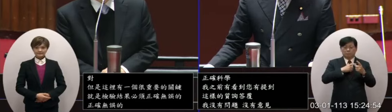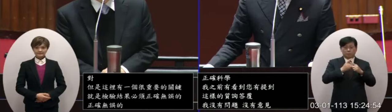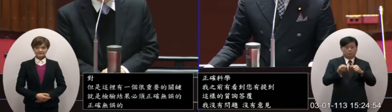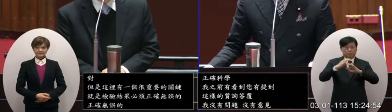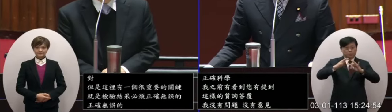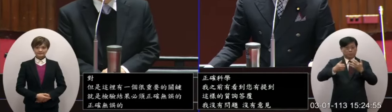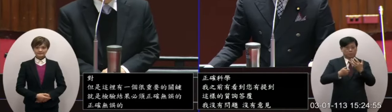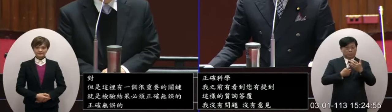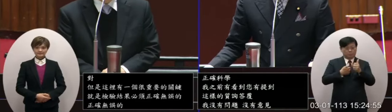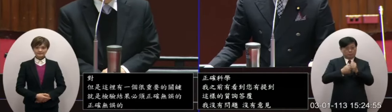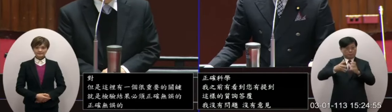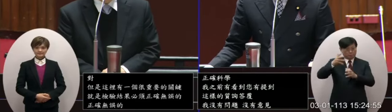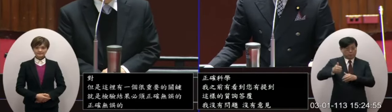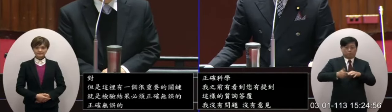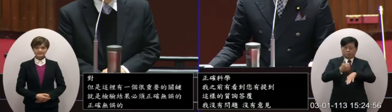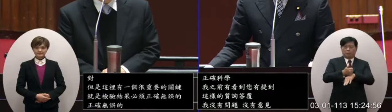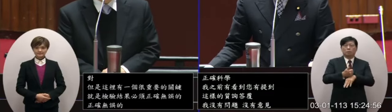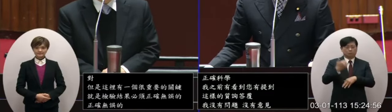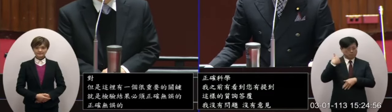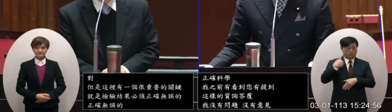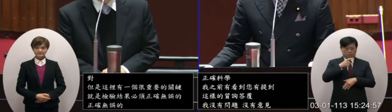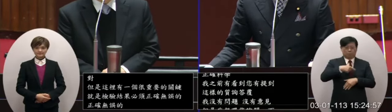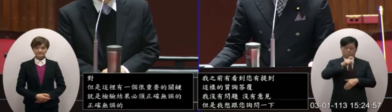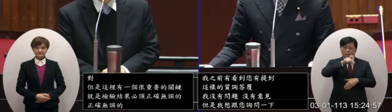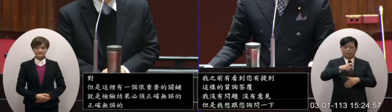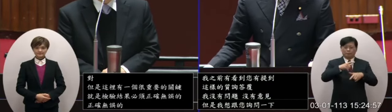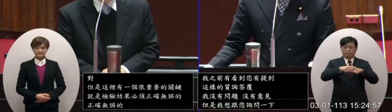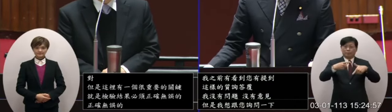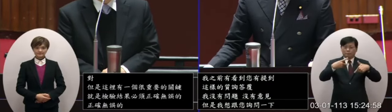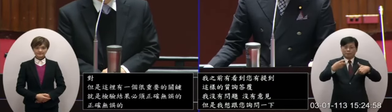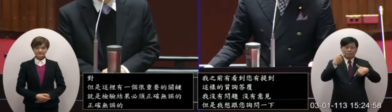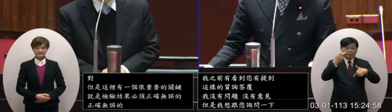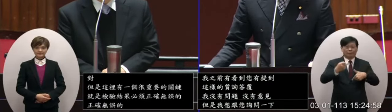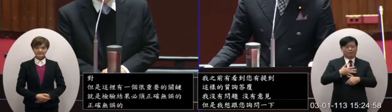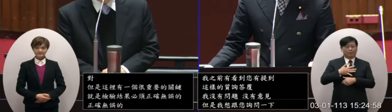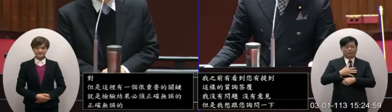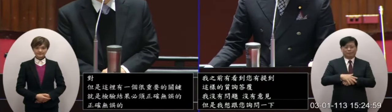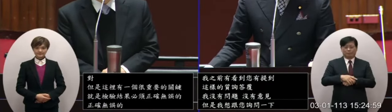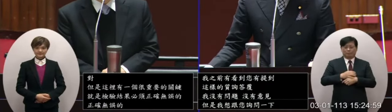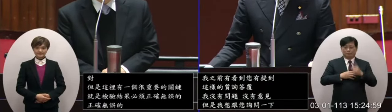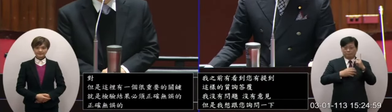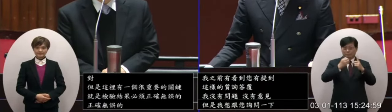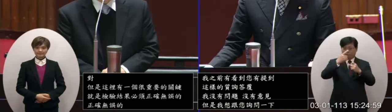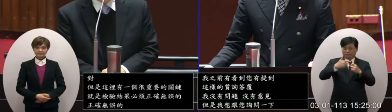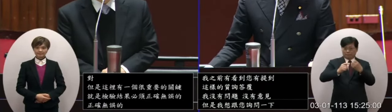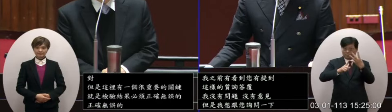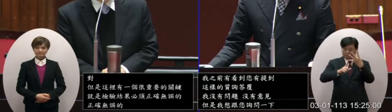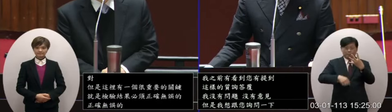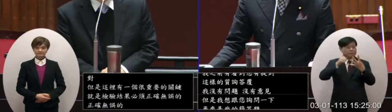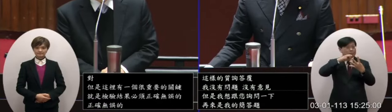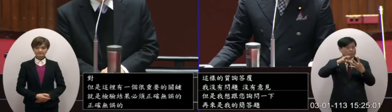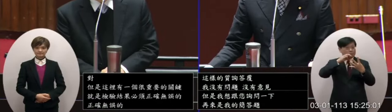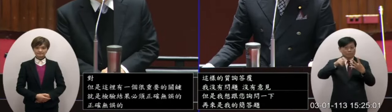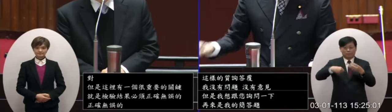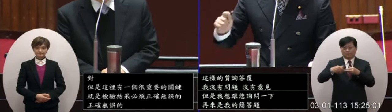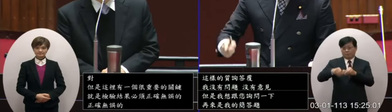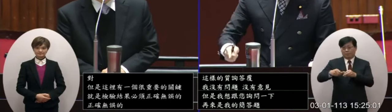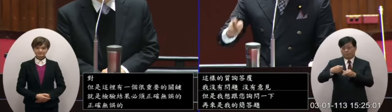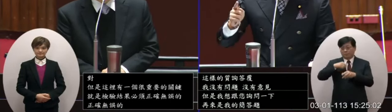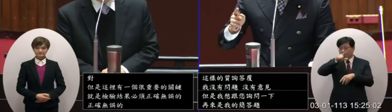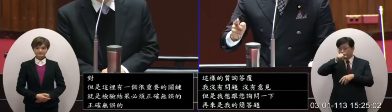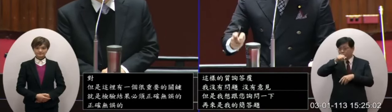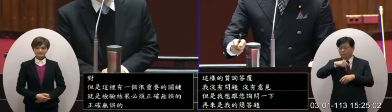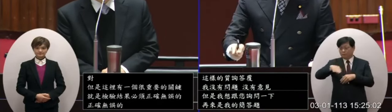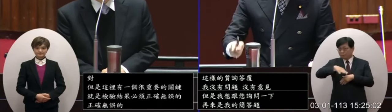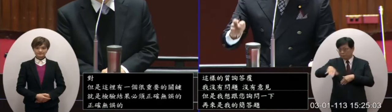华民国的副总统，当时大家都说您是大人哥，还记得吧？那106年4月彰化地区的蛋鸡场鸡